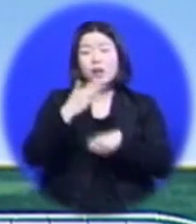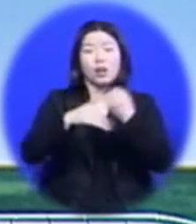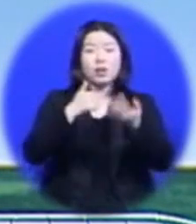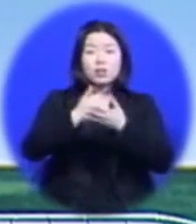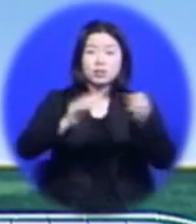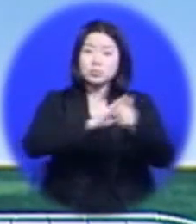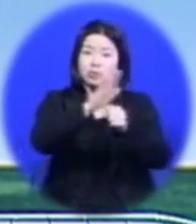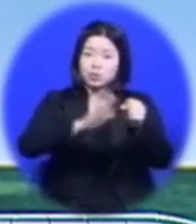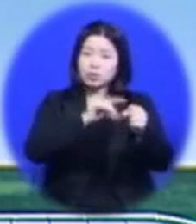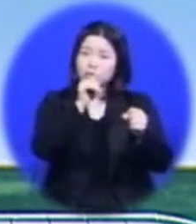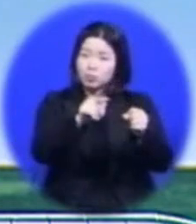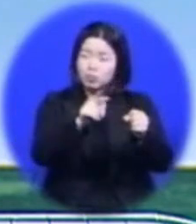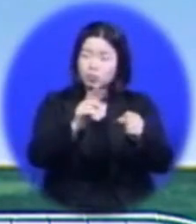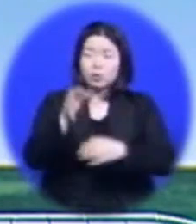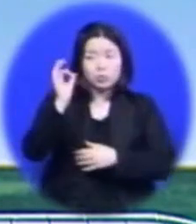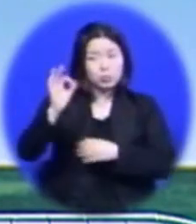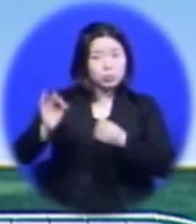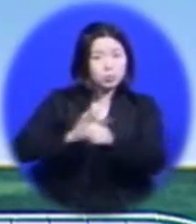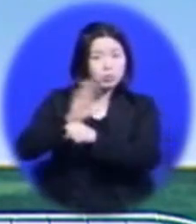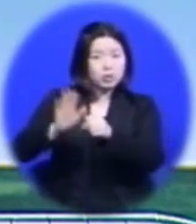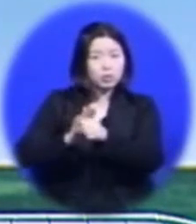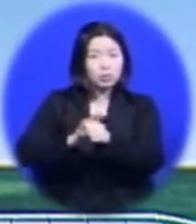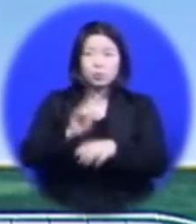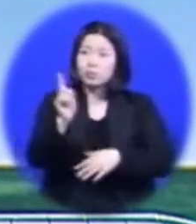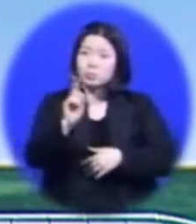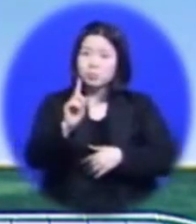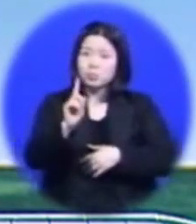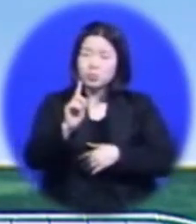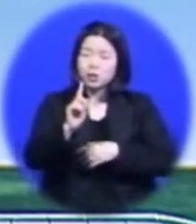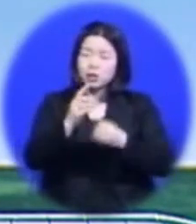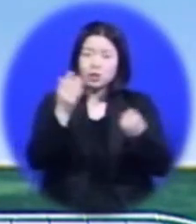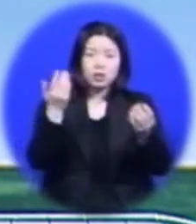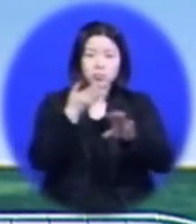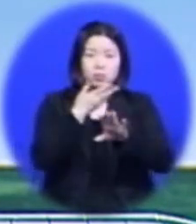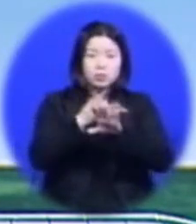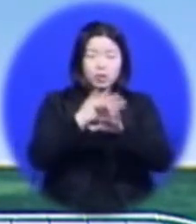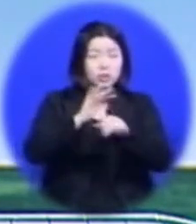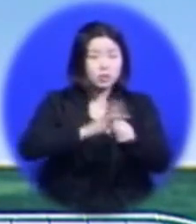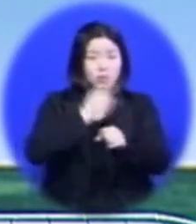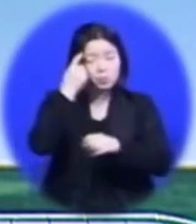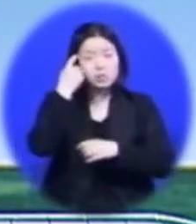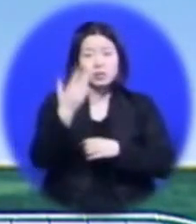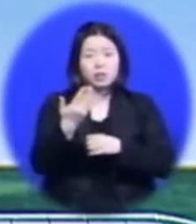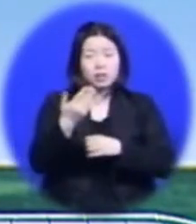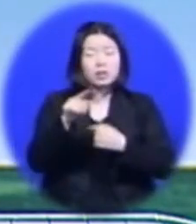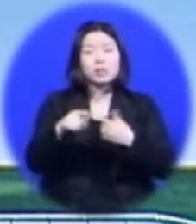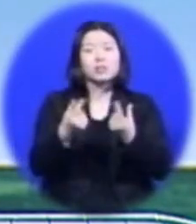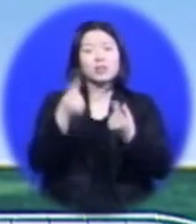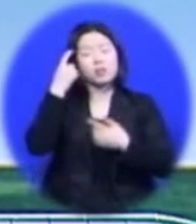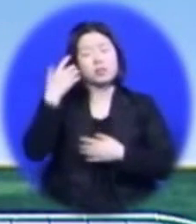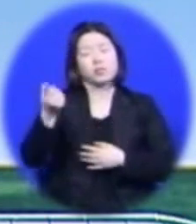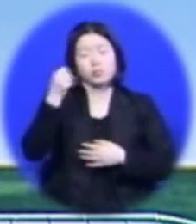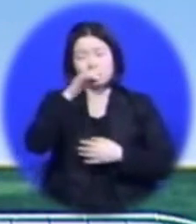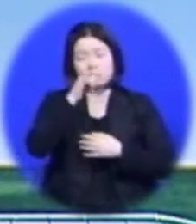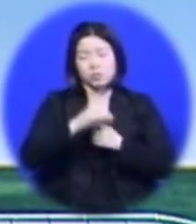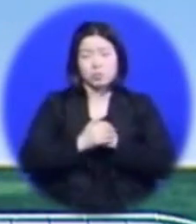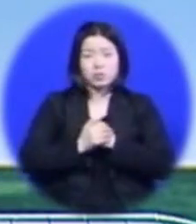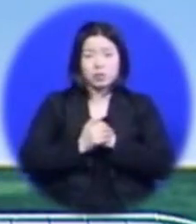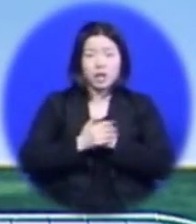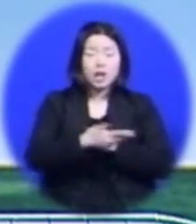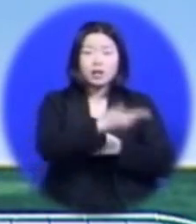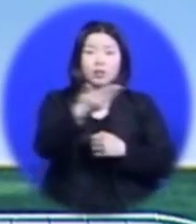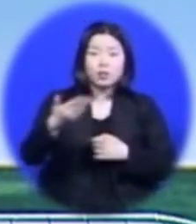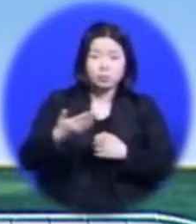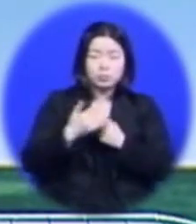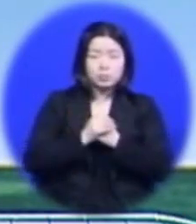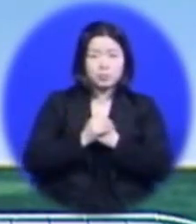하나님을 사랑하는 것과 돈을 사랑하는 게 뭐가 모순이 되냐 말이에요. 그들은 그렇게 생각했어요. 여러분,